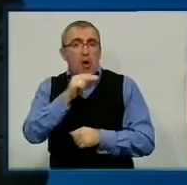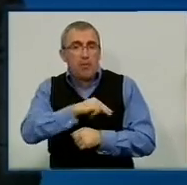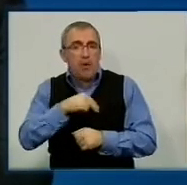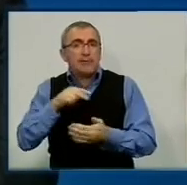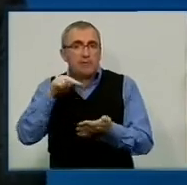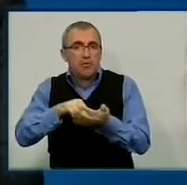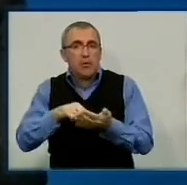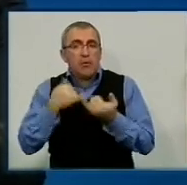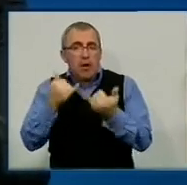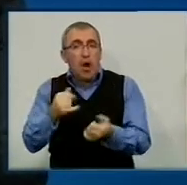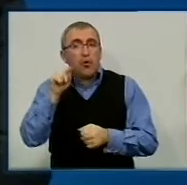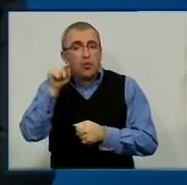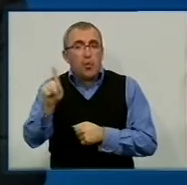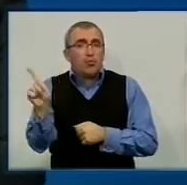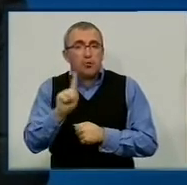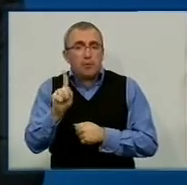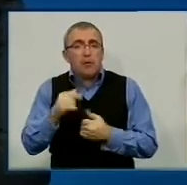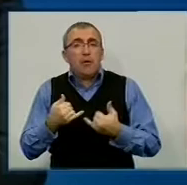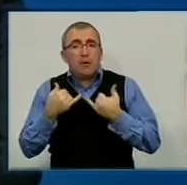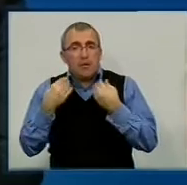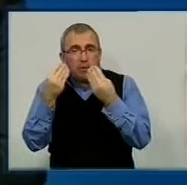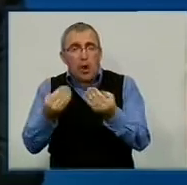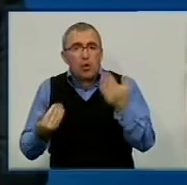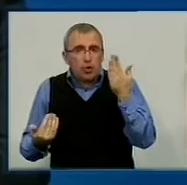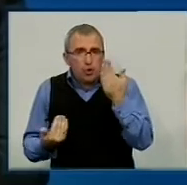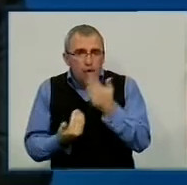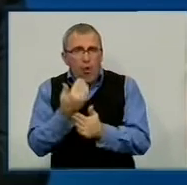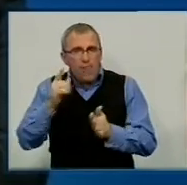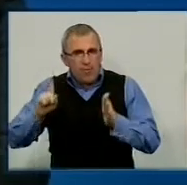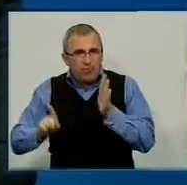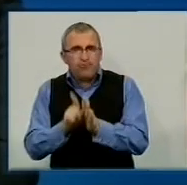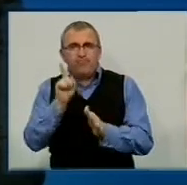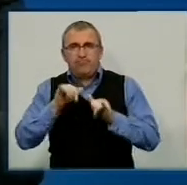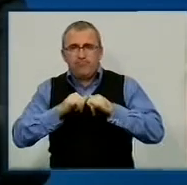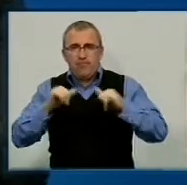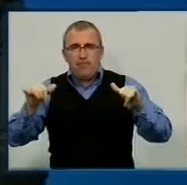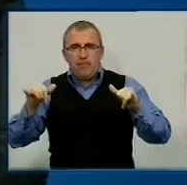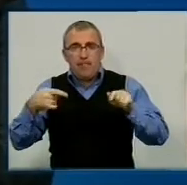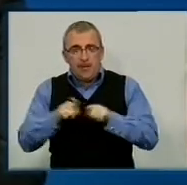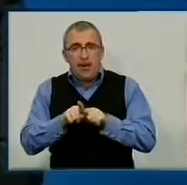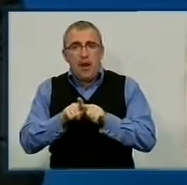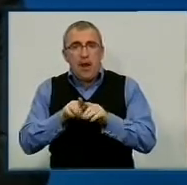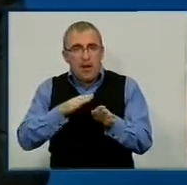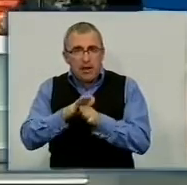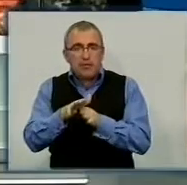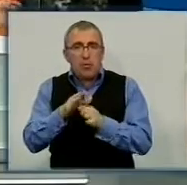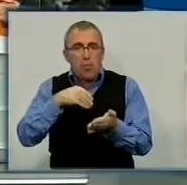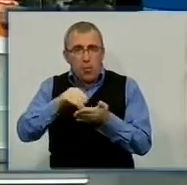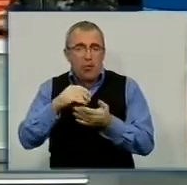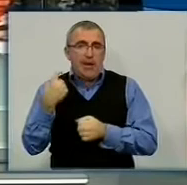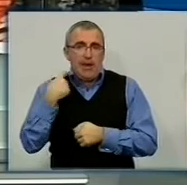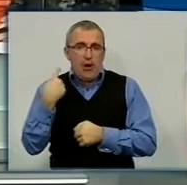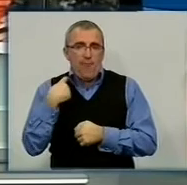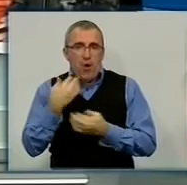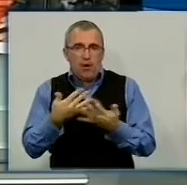ставимо для того щоб дати новий поштовх розвитку для цього і реалізується проект купую кіровоградськи про